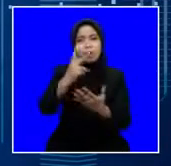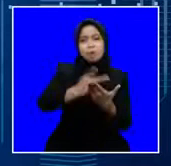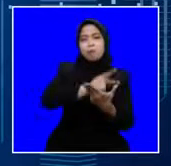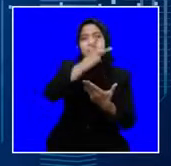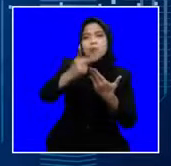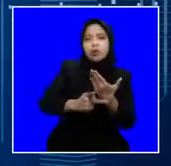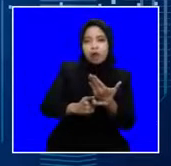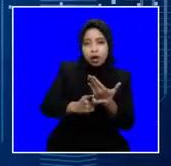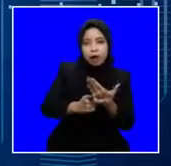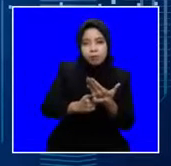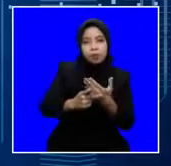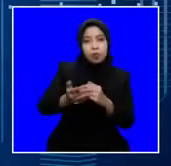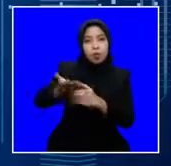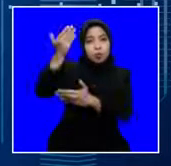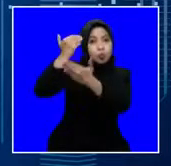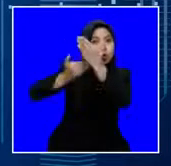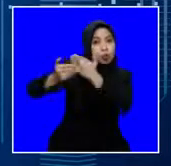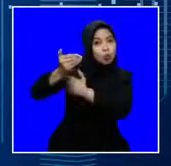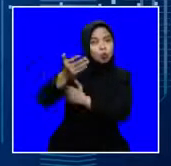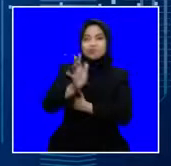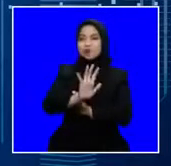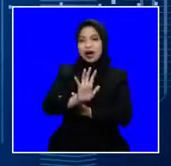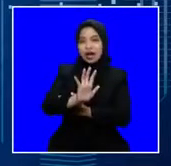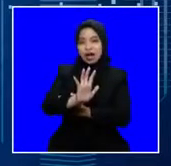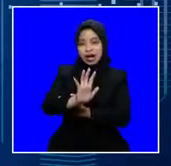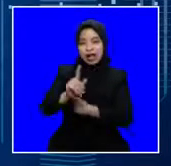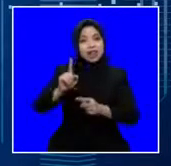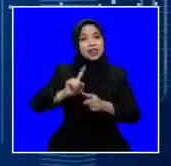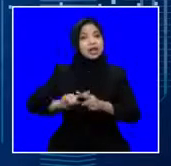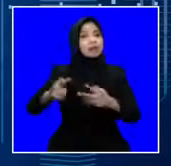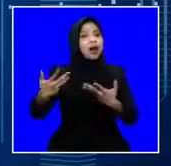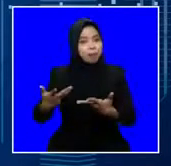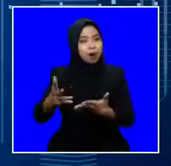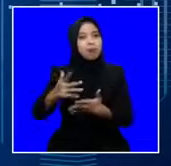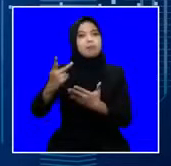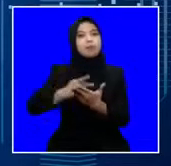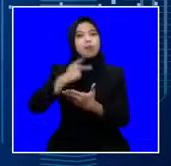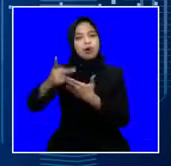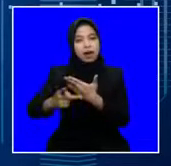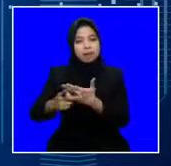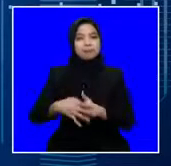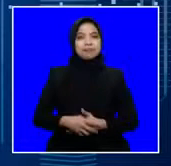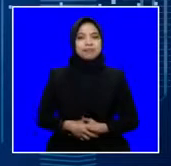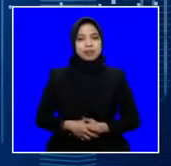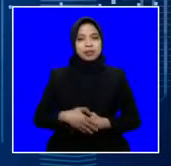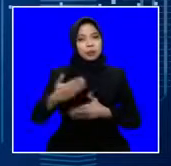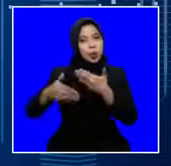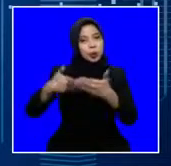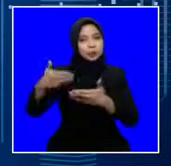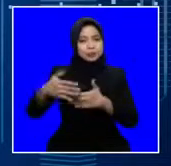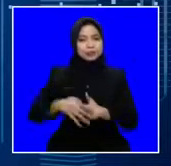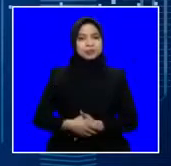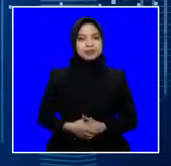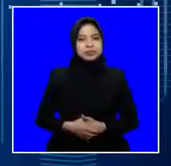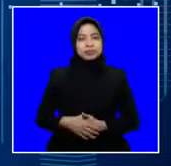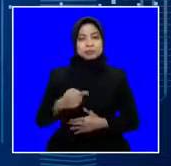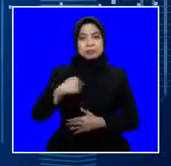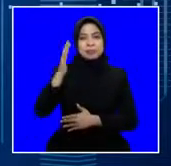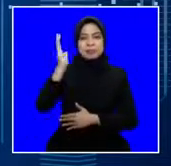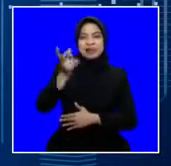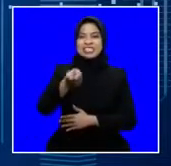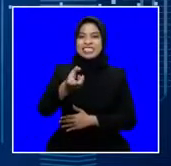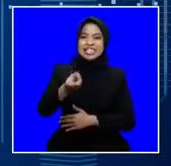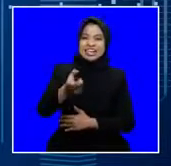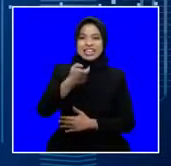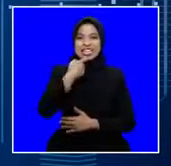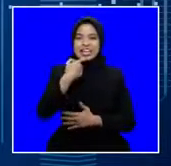program-program masa lalu, yaitu hanya program yang degree saja, tapi juga program-program non-degree. Jadi izinkan saya melakukan paparan sedikit